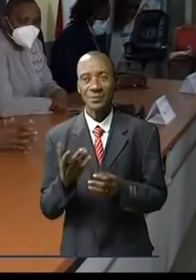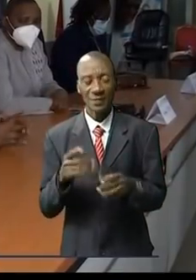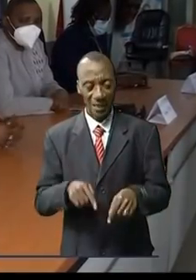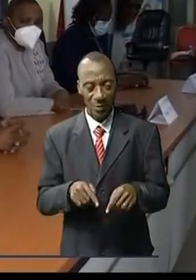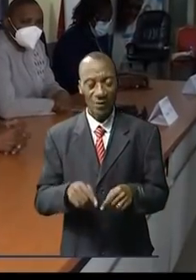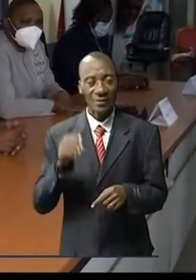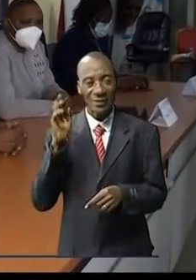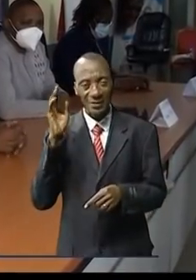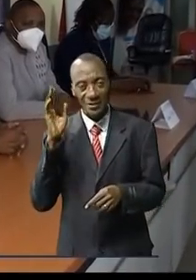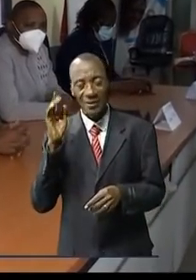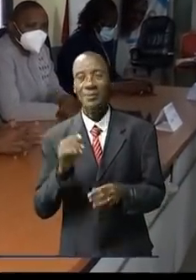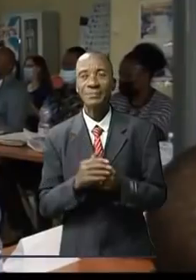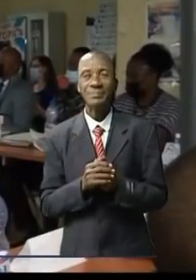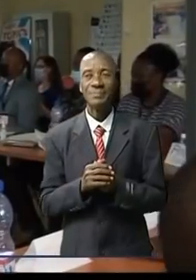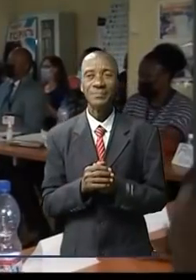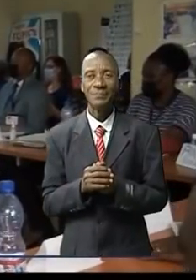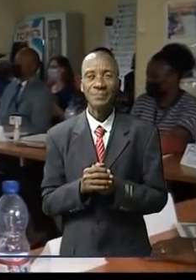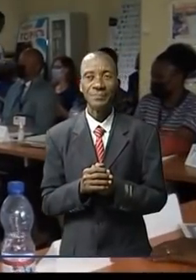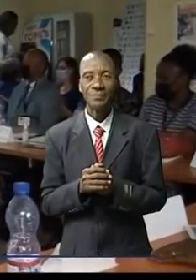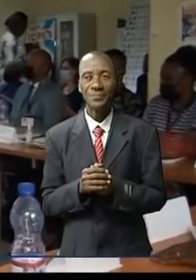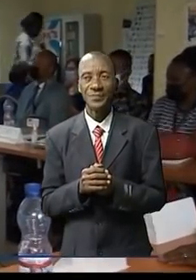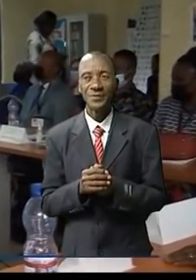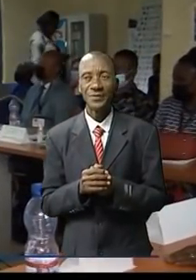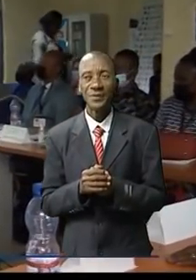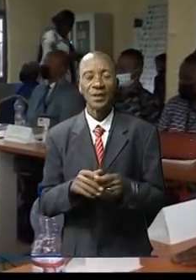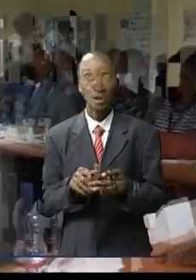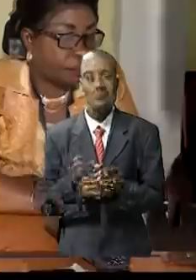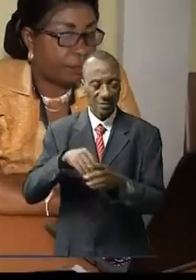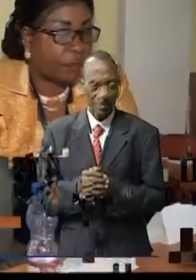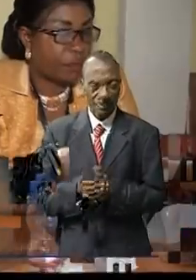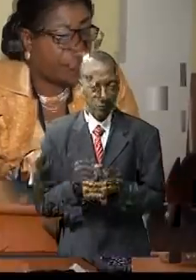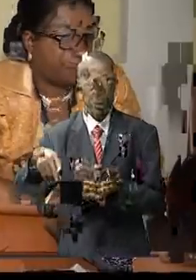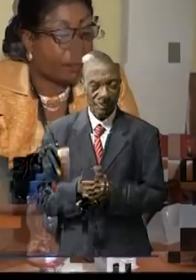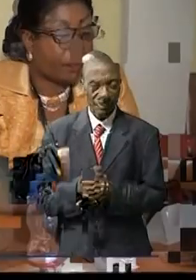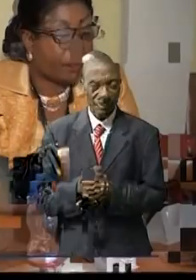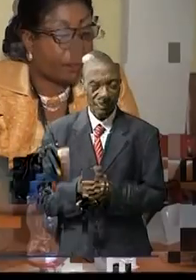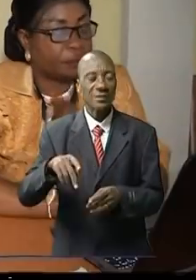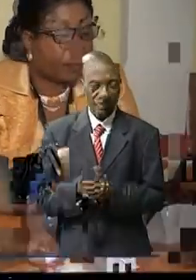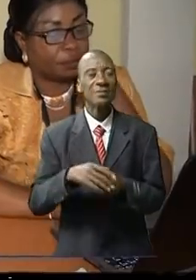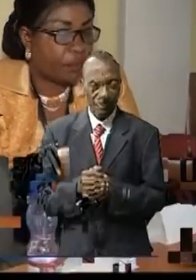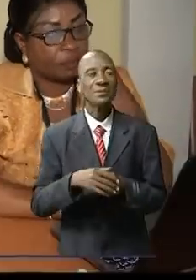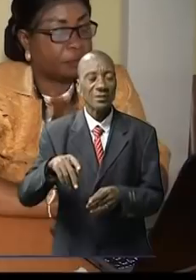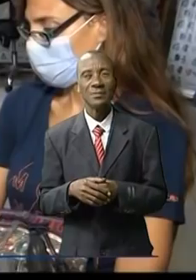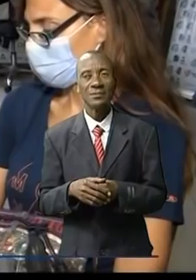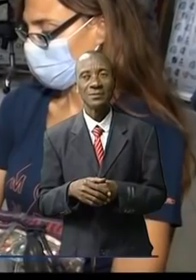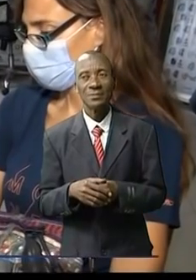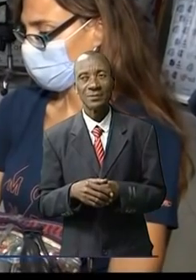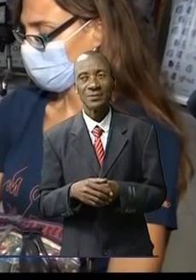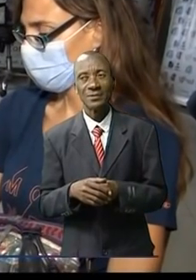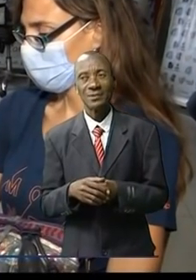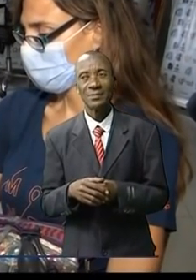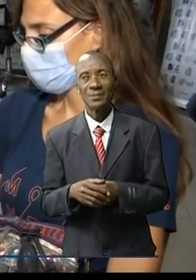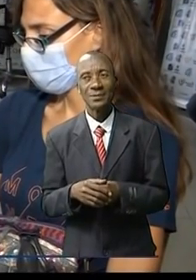et Mbujimayi, relevant des programmes spécifiques du ministère de la Santé publique, hygiène et prévention,